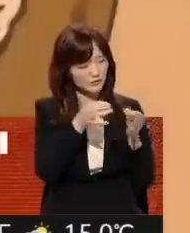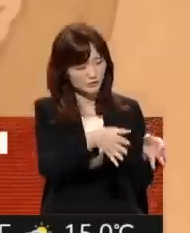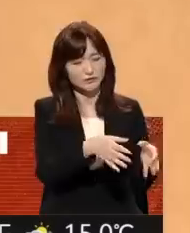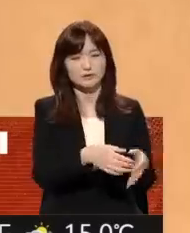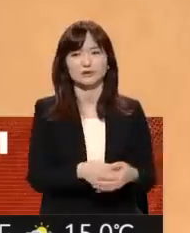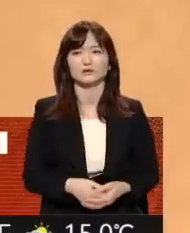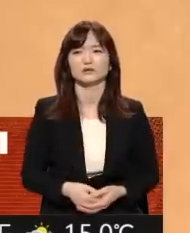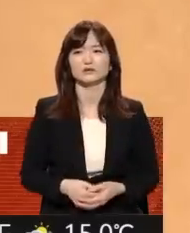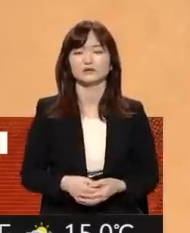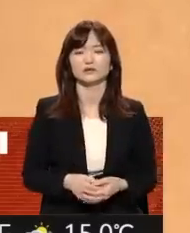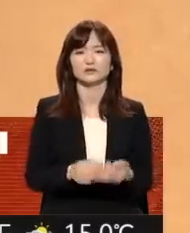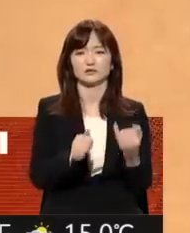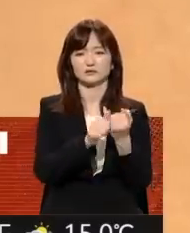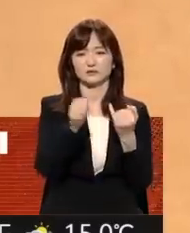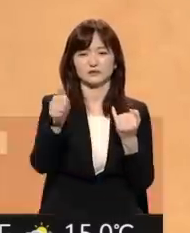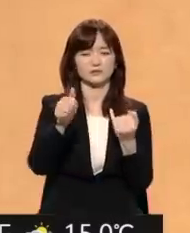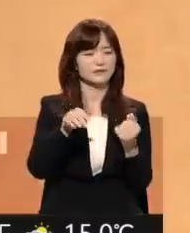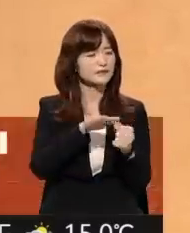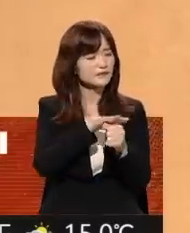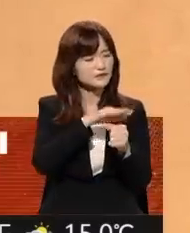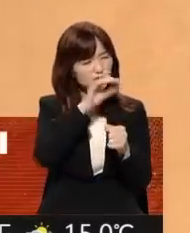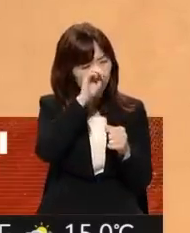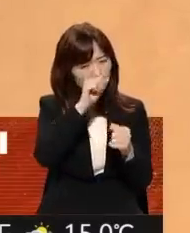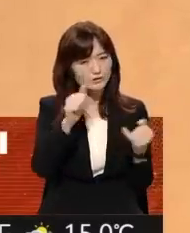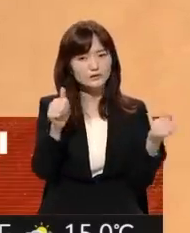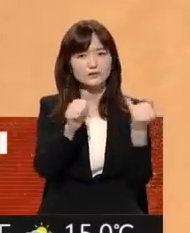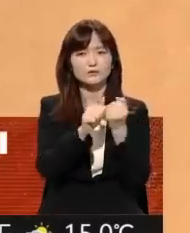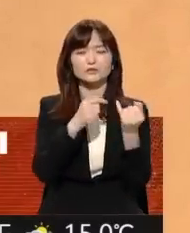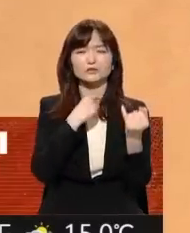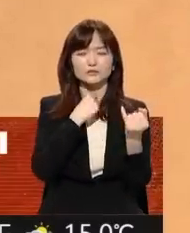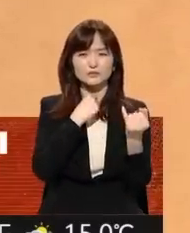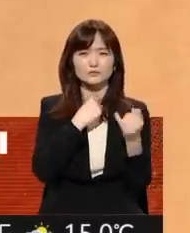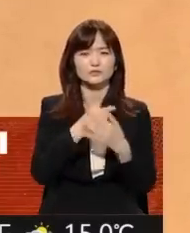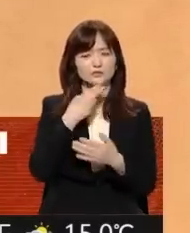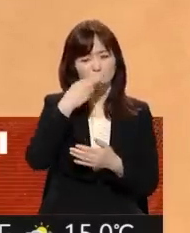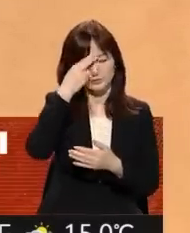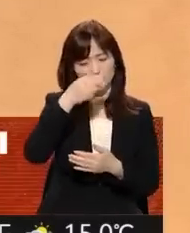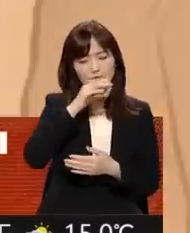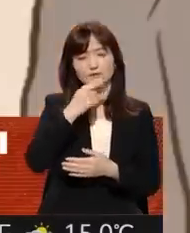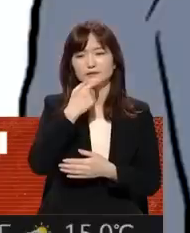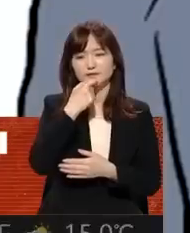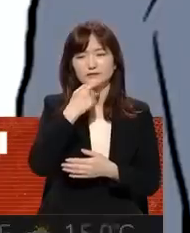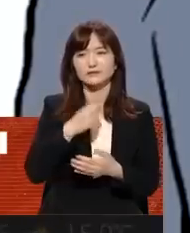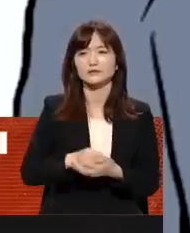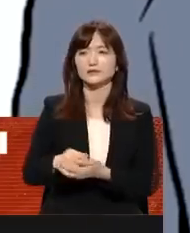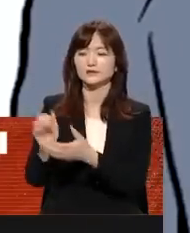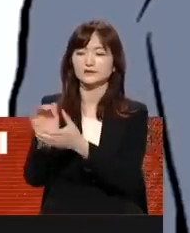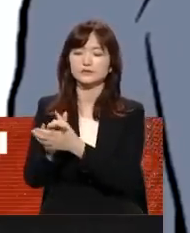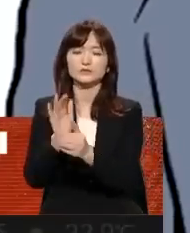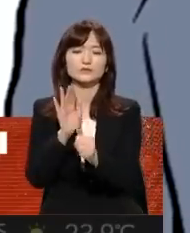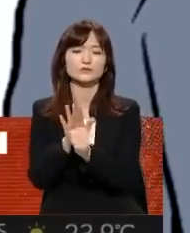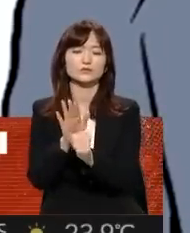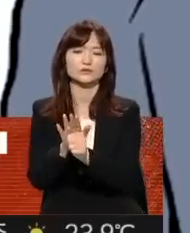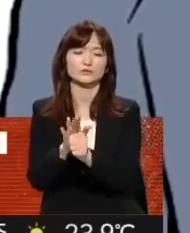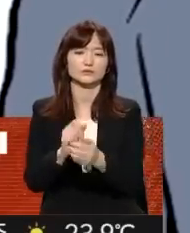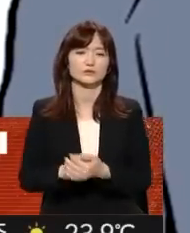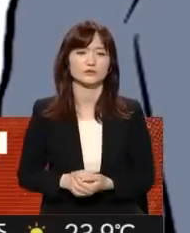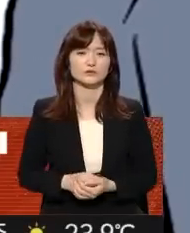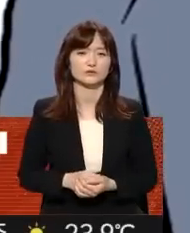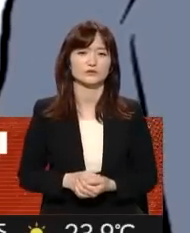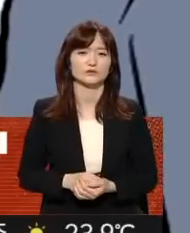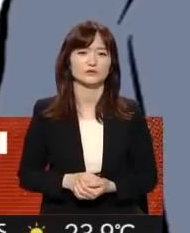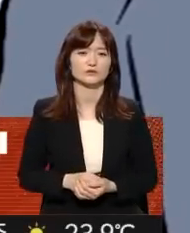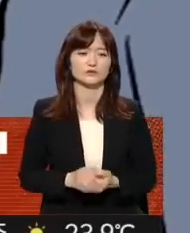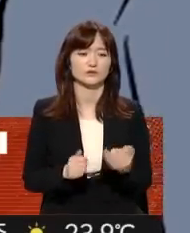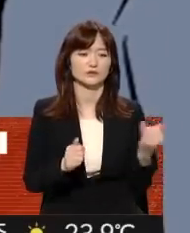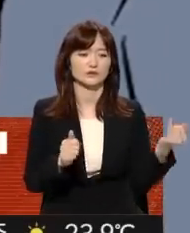남편이 사랑하고 좋아하니까 결혼하고 싶었는데 술고래 싫어하니까 친구들을 회유했으니까 친구들이 거기에 넘어가서 도와준 건데 결과적으로